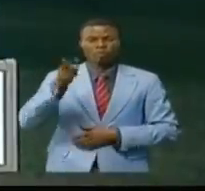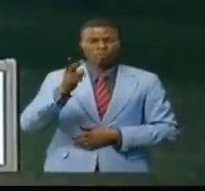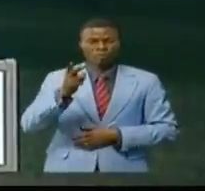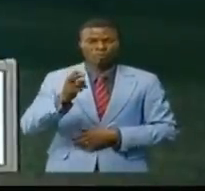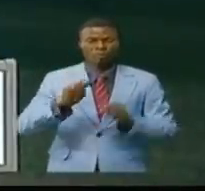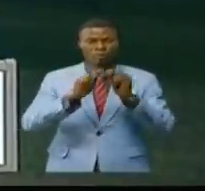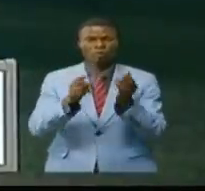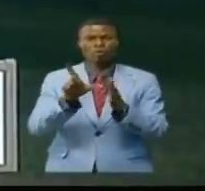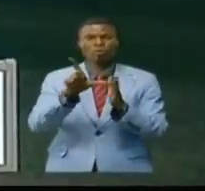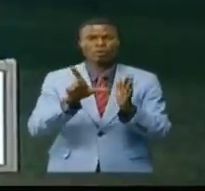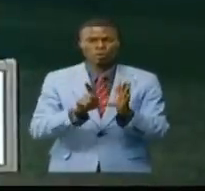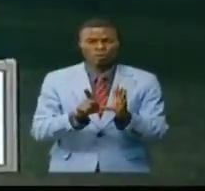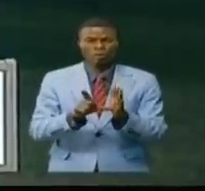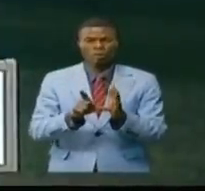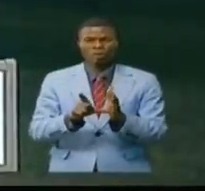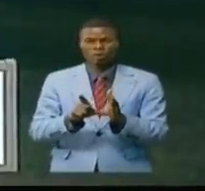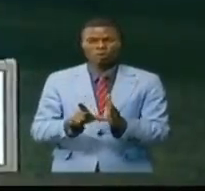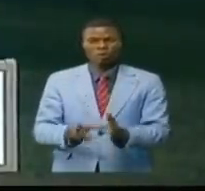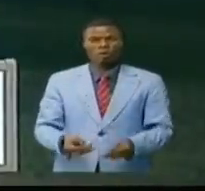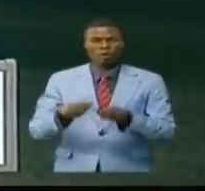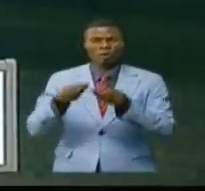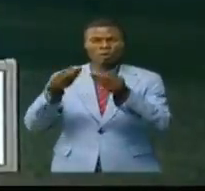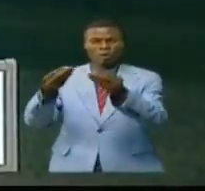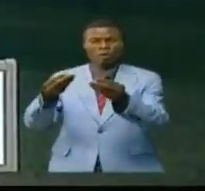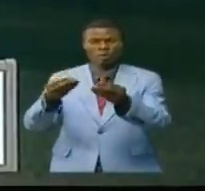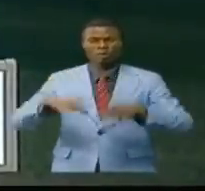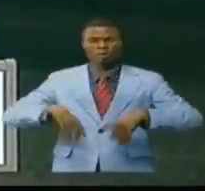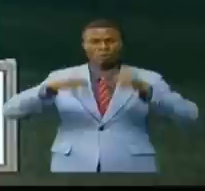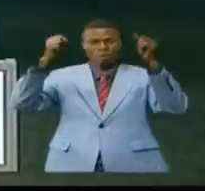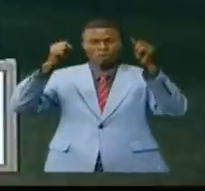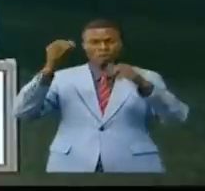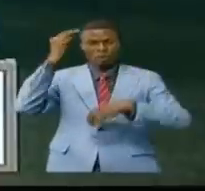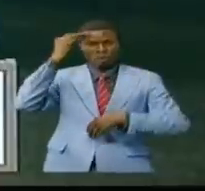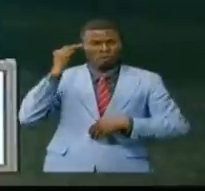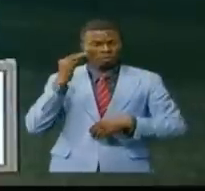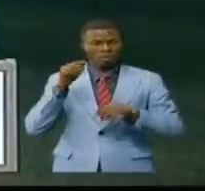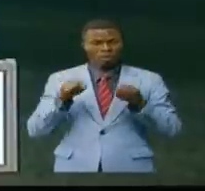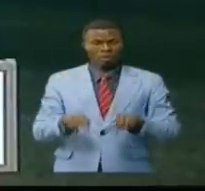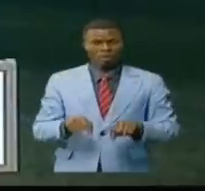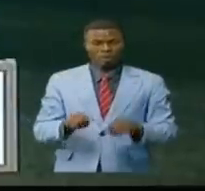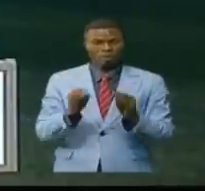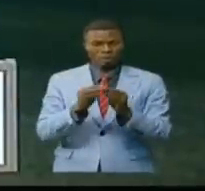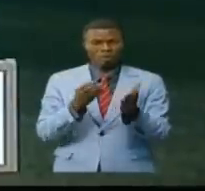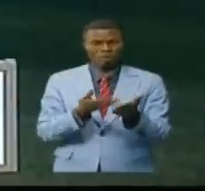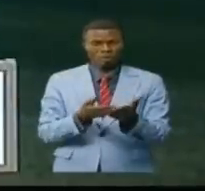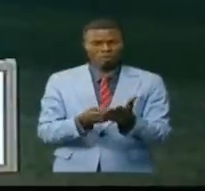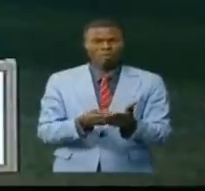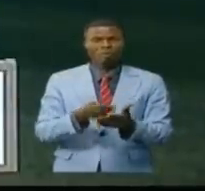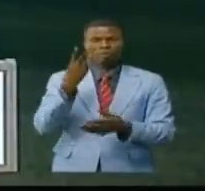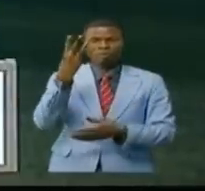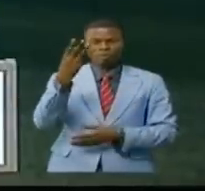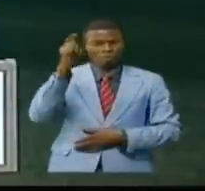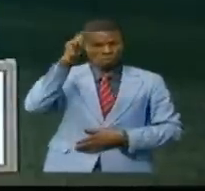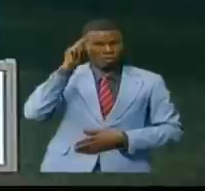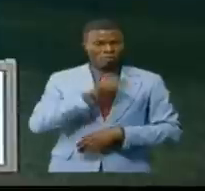série de lois qui a été soumise à l'approbation du Conseil de ministres de ce jour, 3